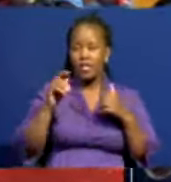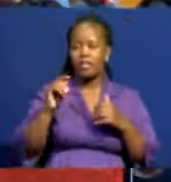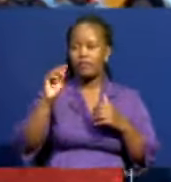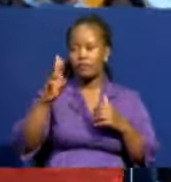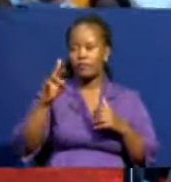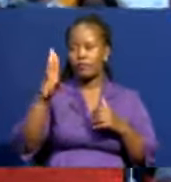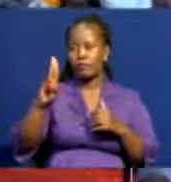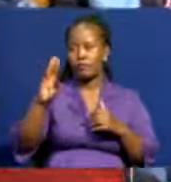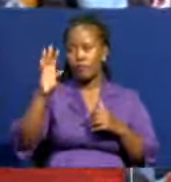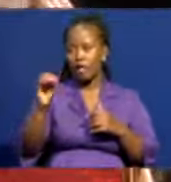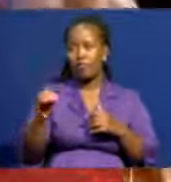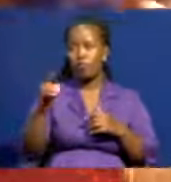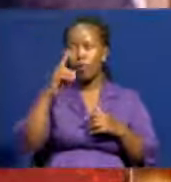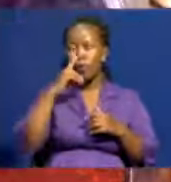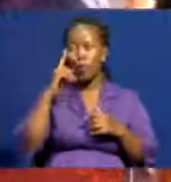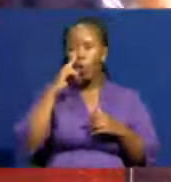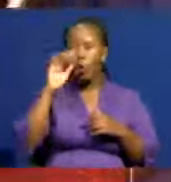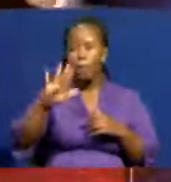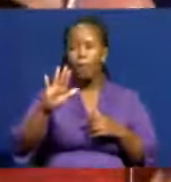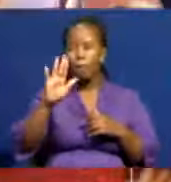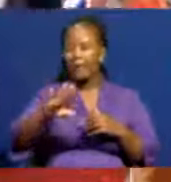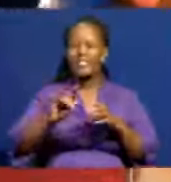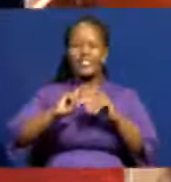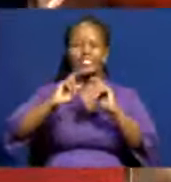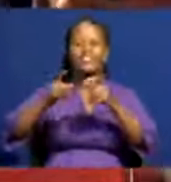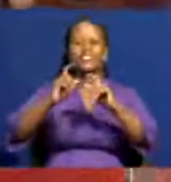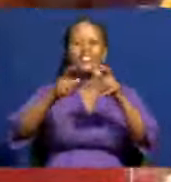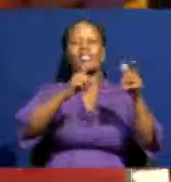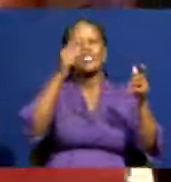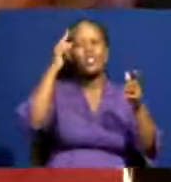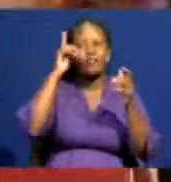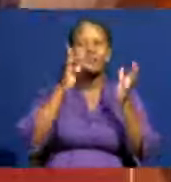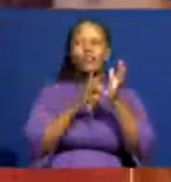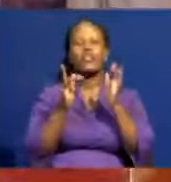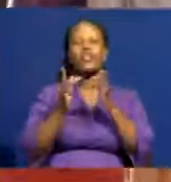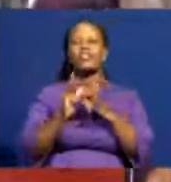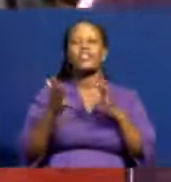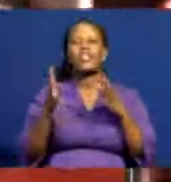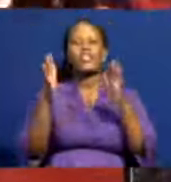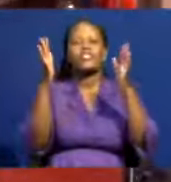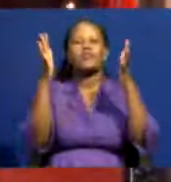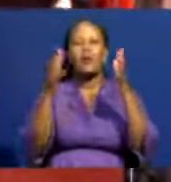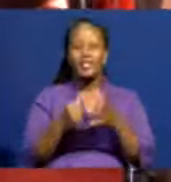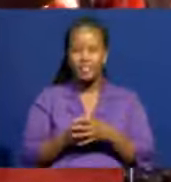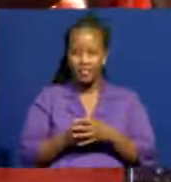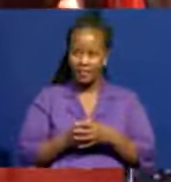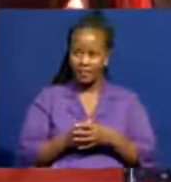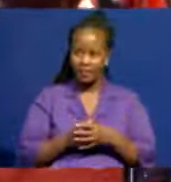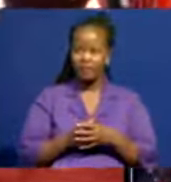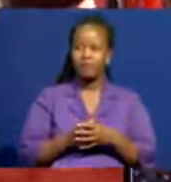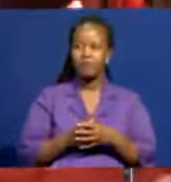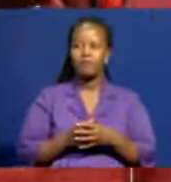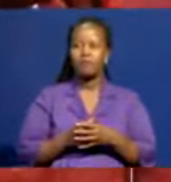vyake nyumbani kwake Sugoi zawadi za Krismasi kuadhimisha msimu wa sherehe.